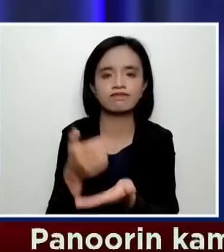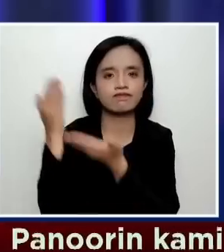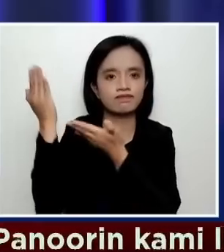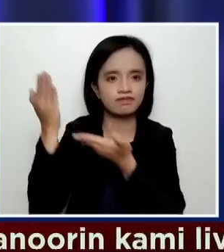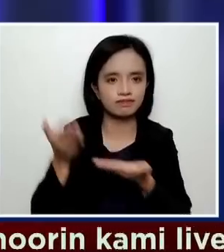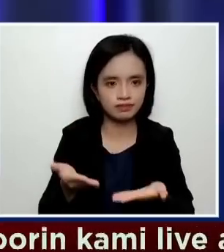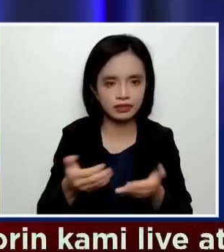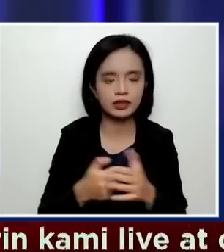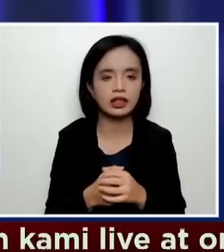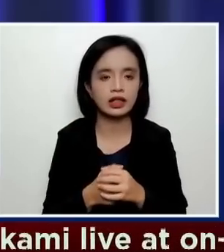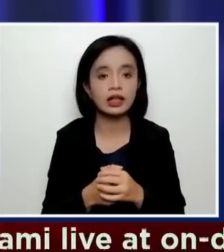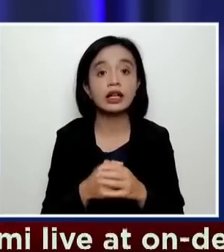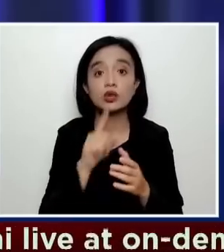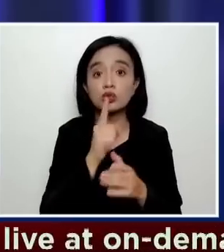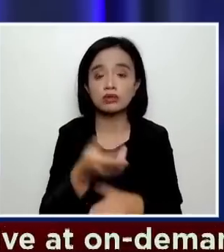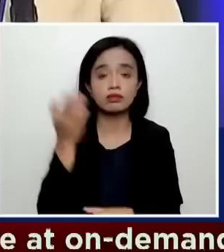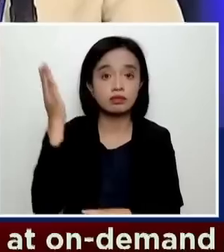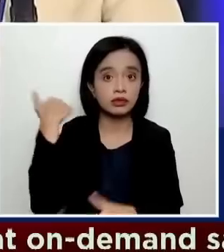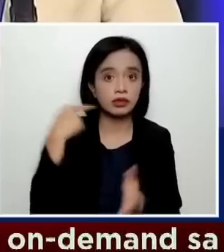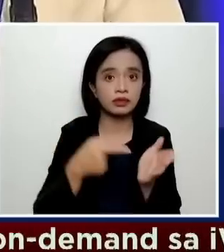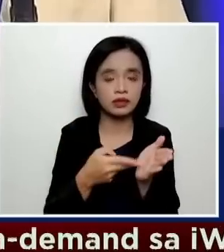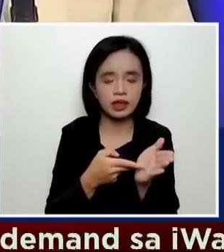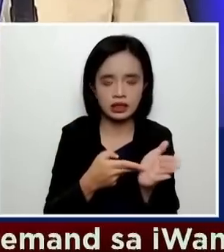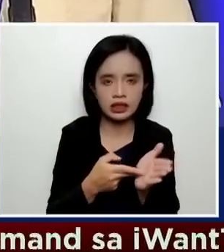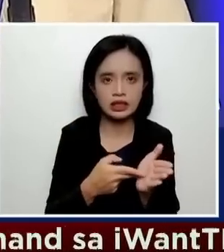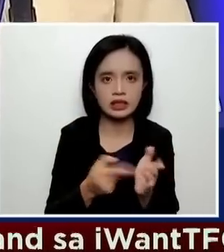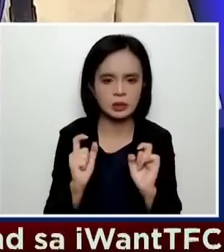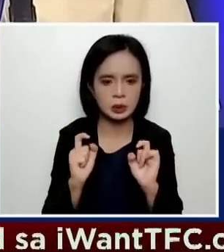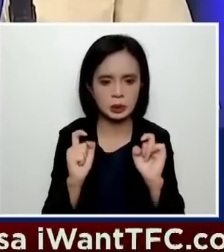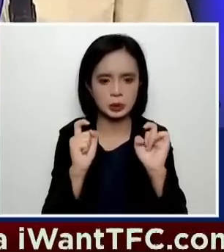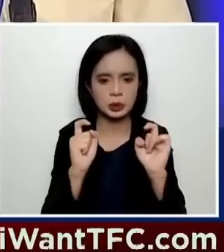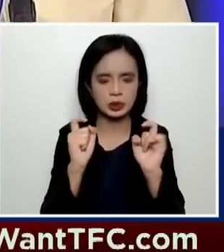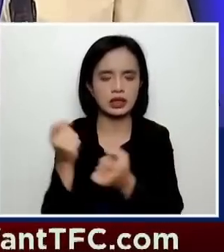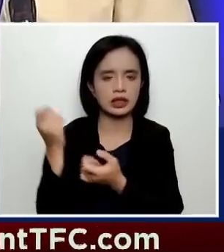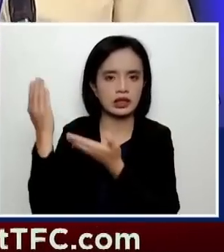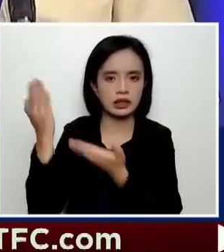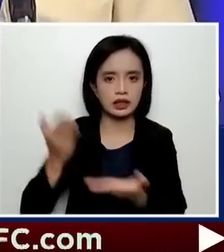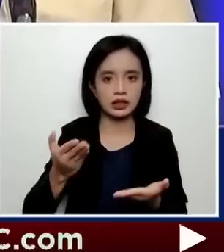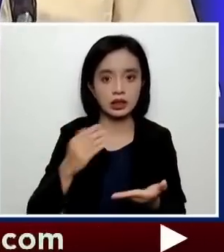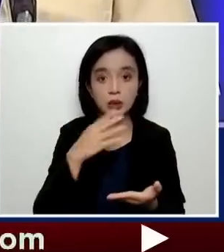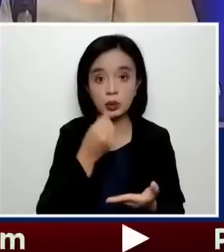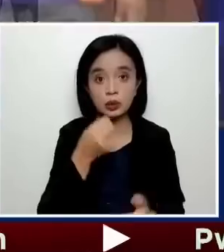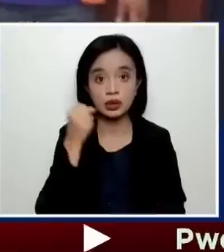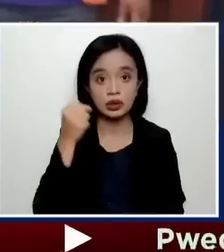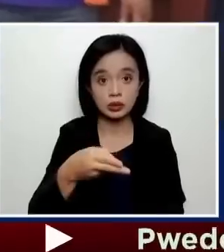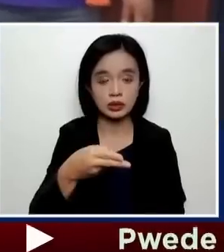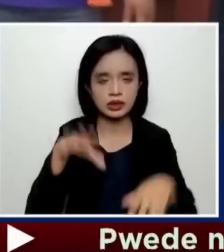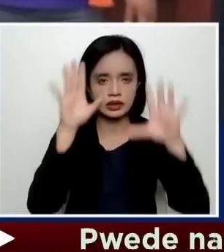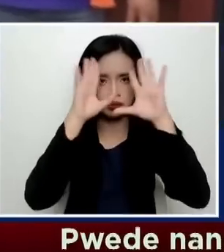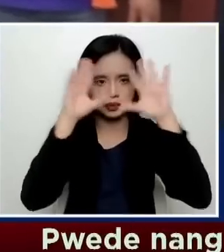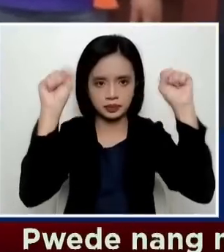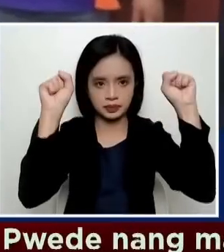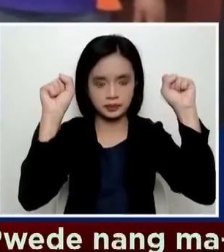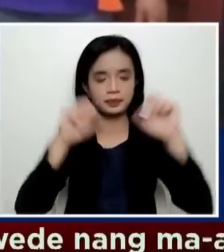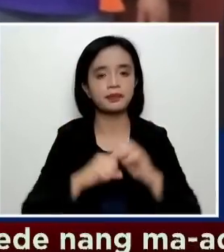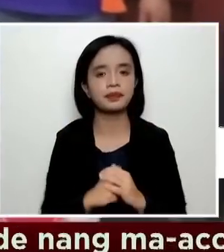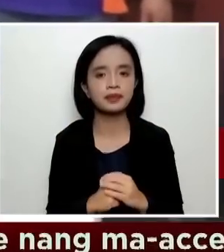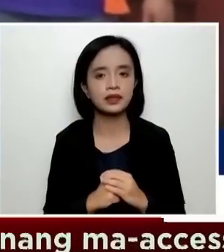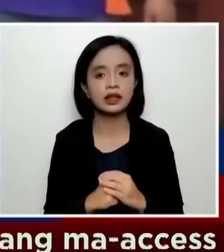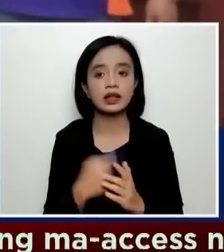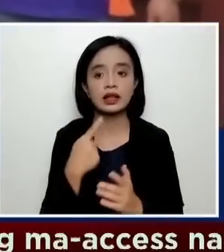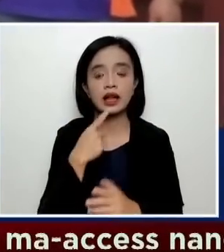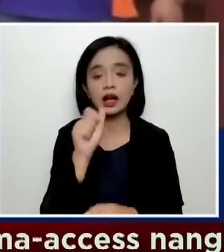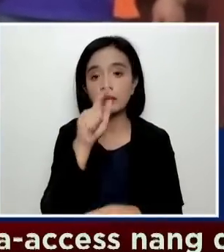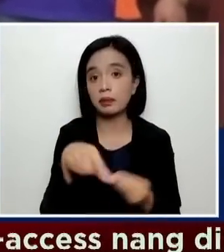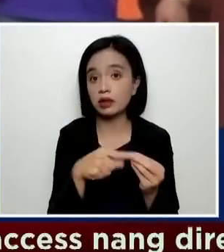Nauna nang inamin ni Panganiban na minadali niya ang importasyon sa utos na din umano ng Pangulo. Sa issue naman ng smuggled